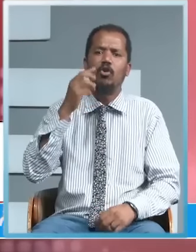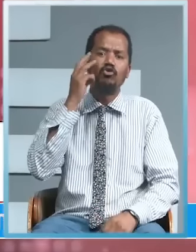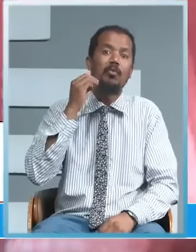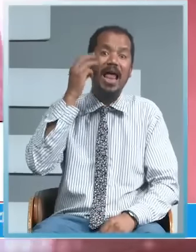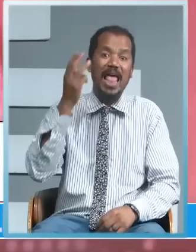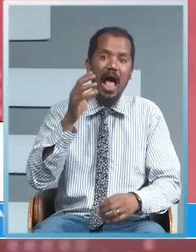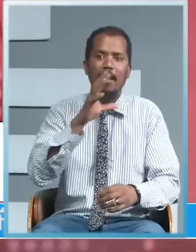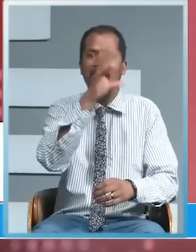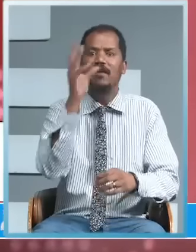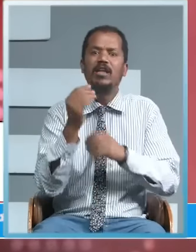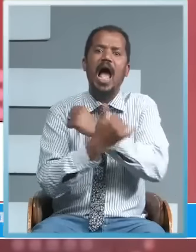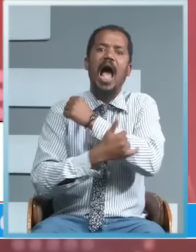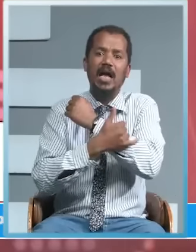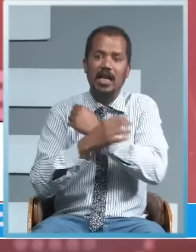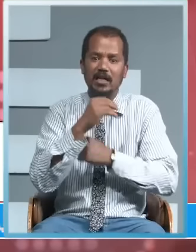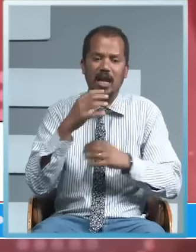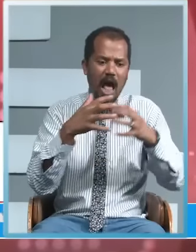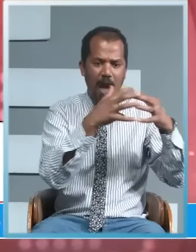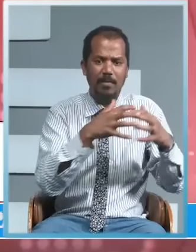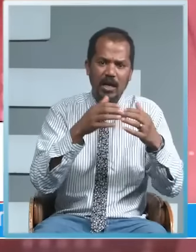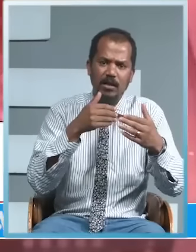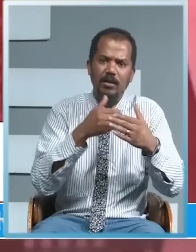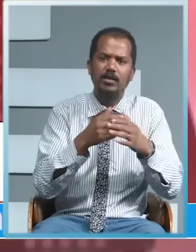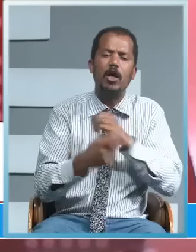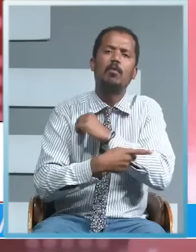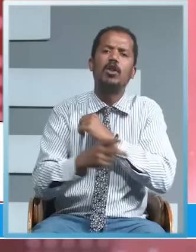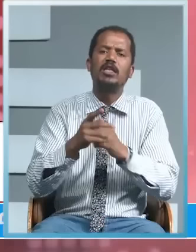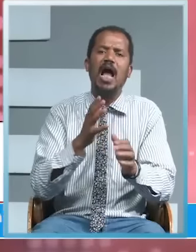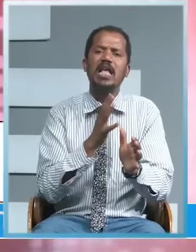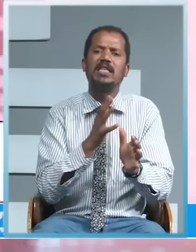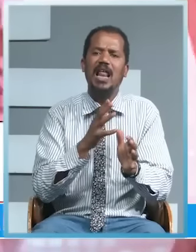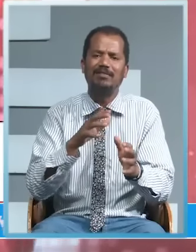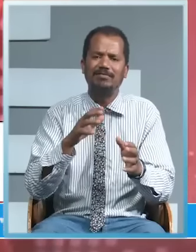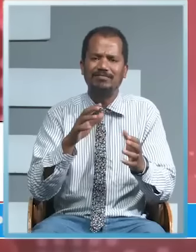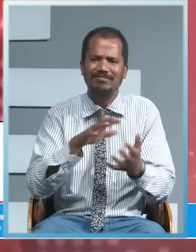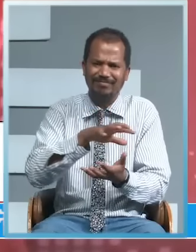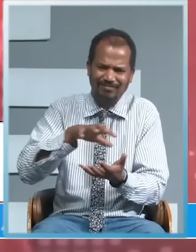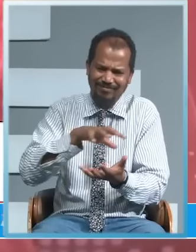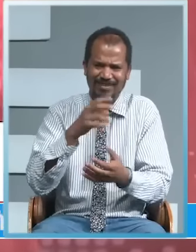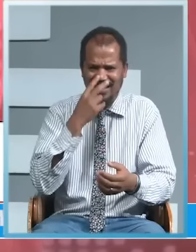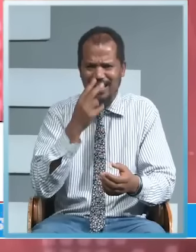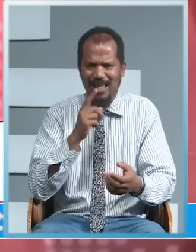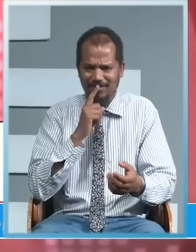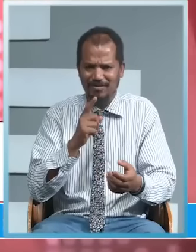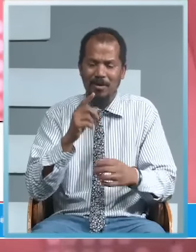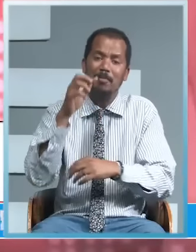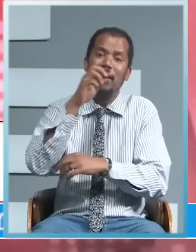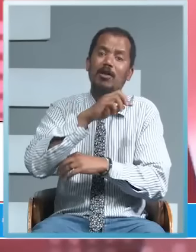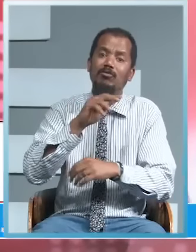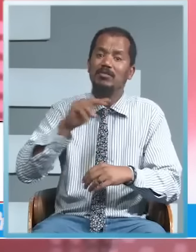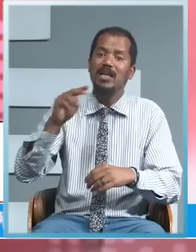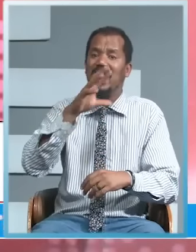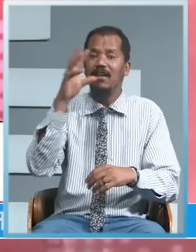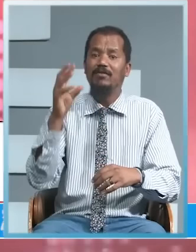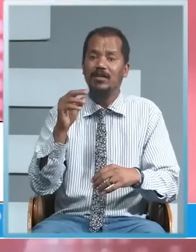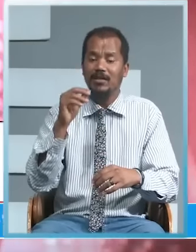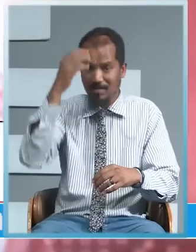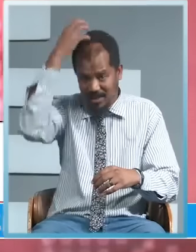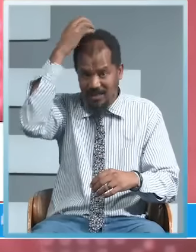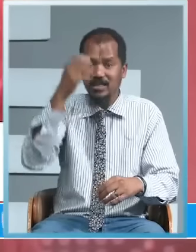አንስቶ በአፍሪካ ሀገራትና አሜሪካም ድረስ የፖለቲካ አሰላለፍ መዛነፍ እየታየ ነው ተብሏል። በእለቱም የምስራቅ አፍሪካ